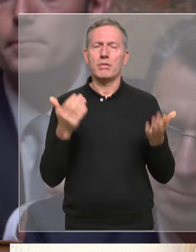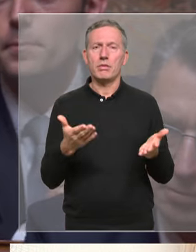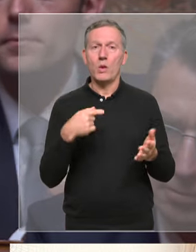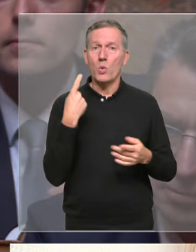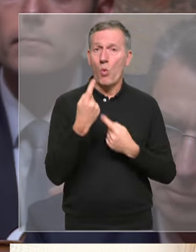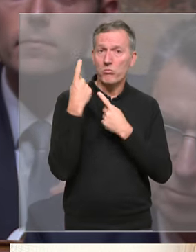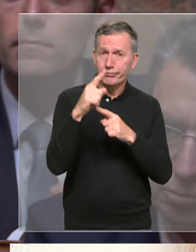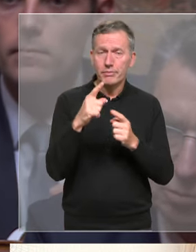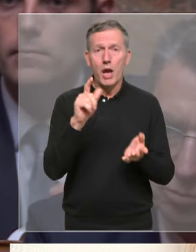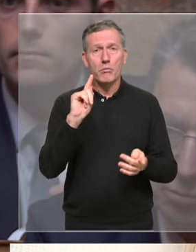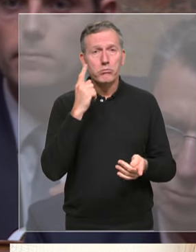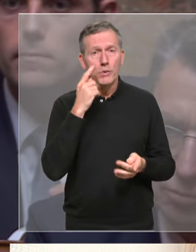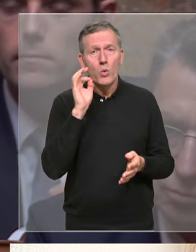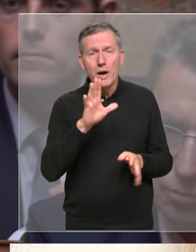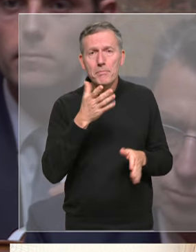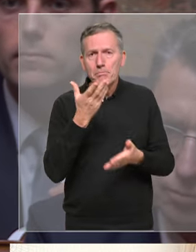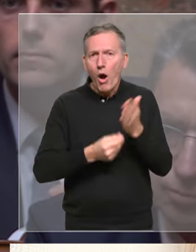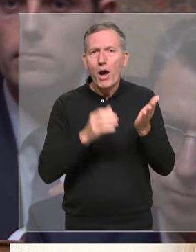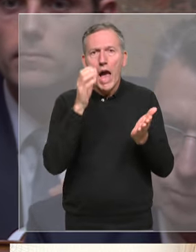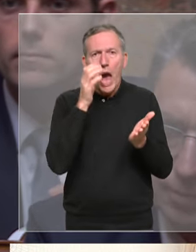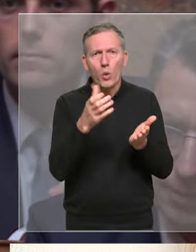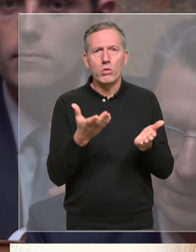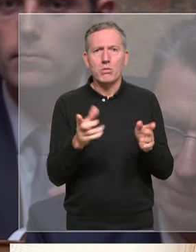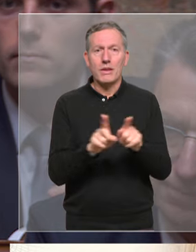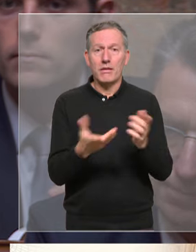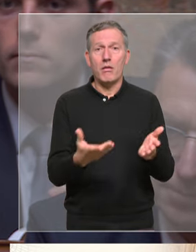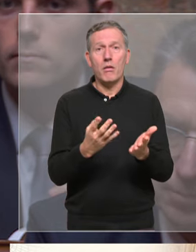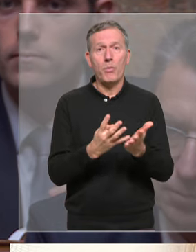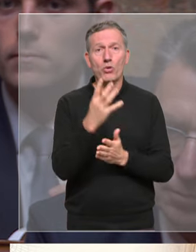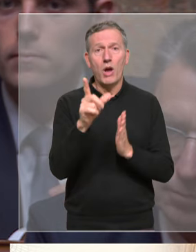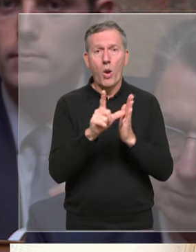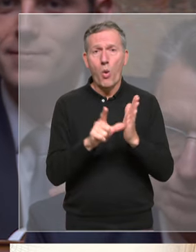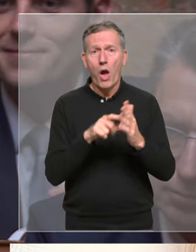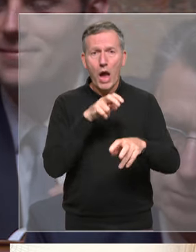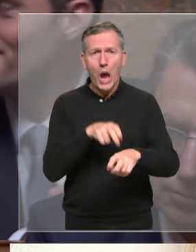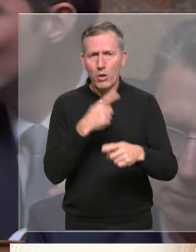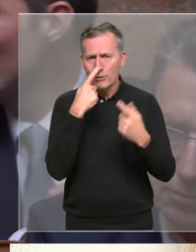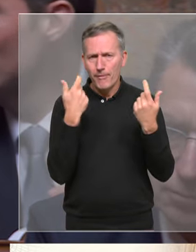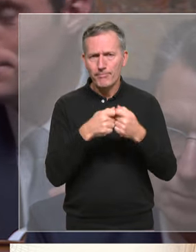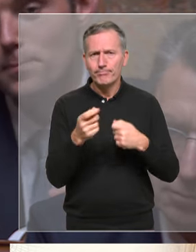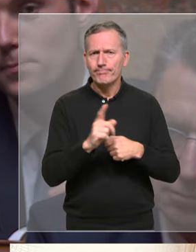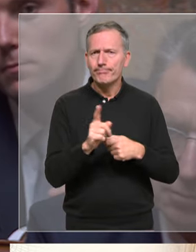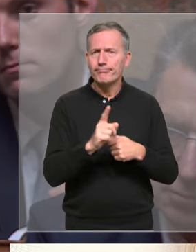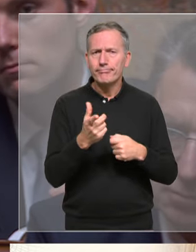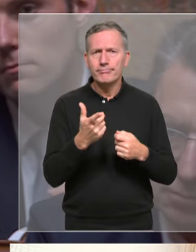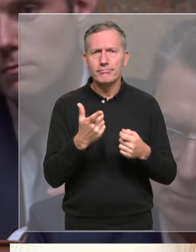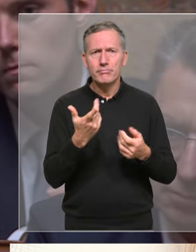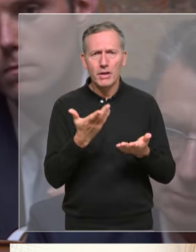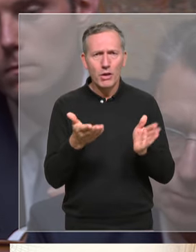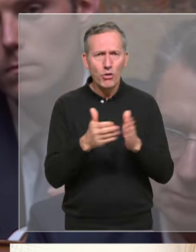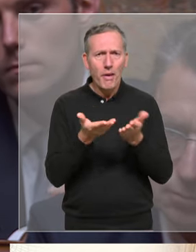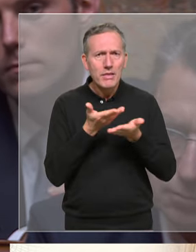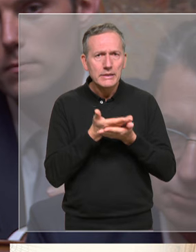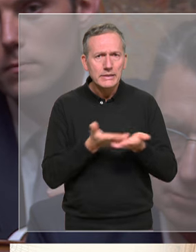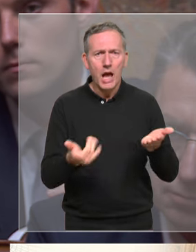été entendues, mais pas écoutées. À ce jour, votre projet de loi agricole ne répond aucunement aux demandes, pourtant si simples, concernant